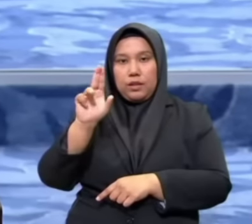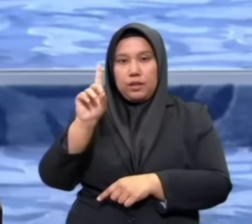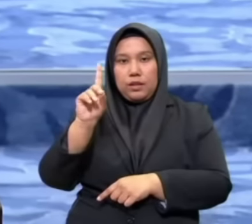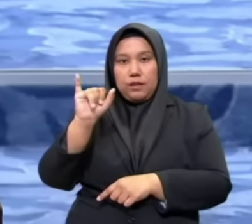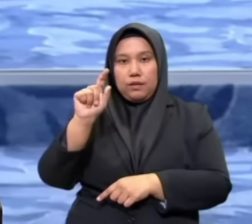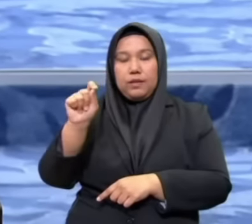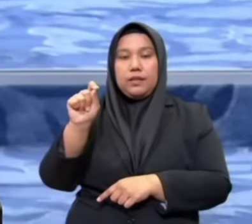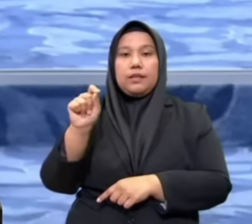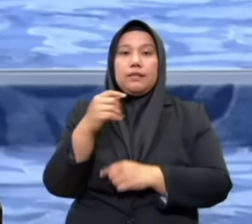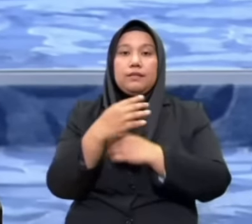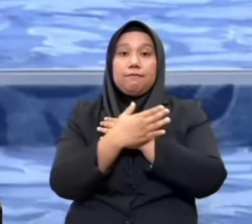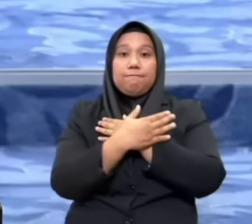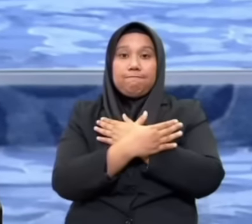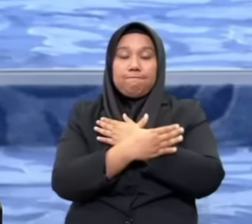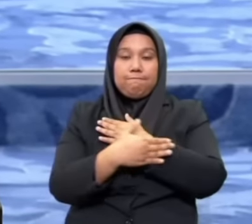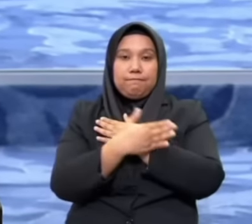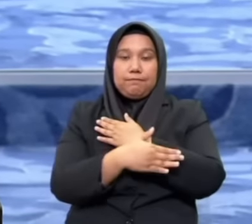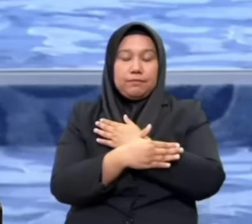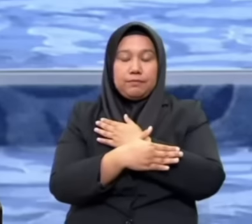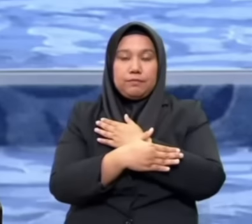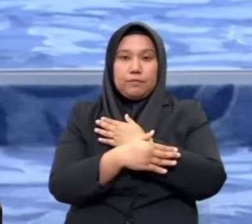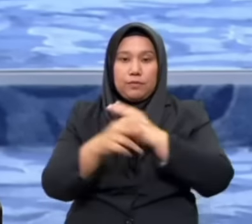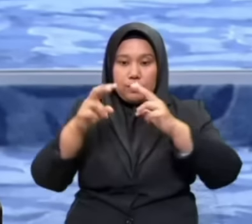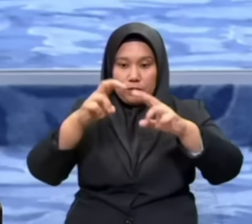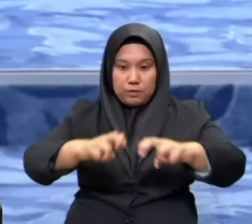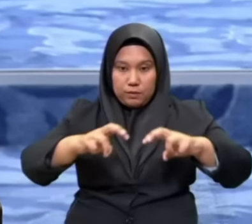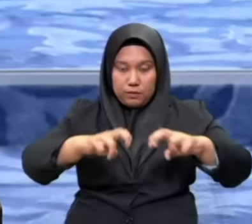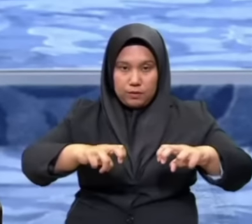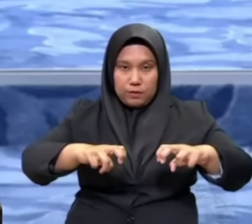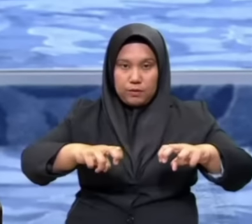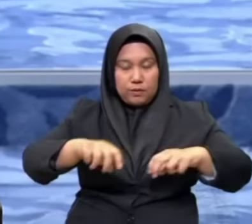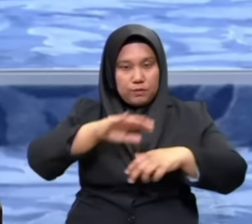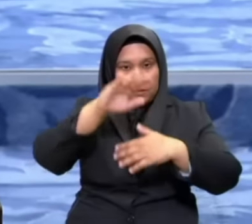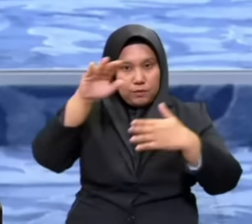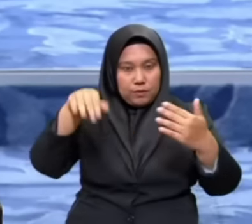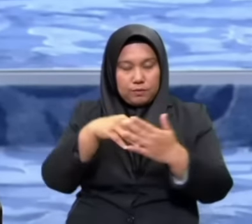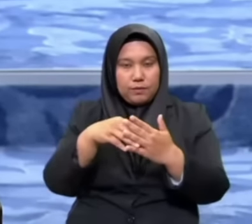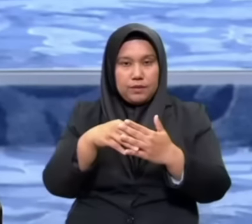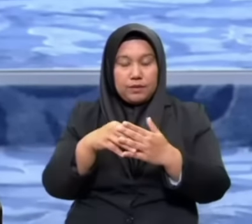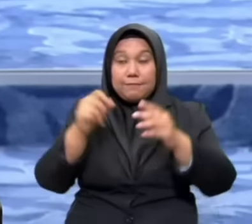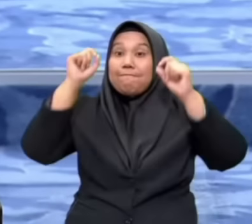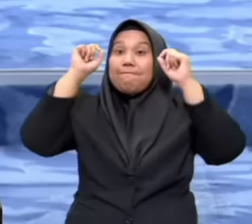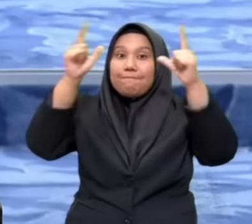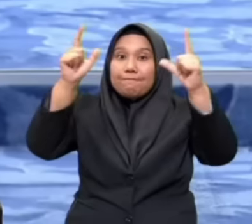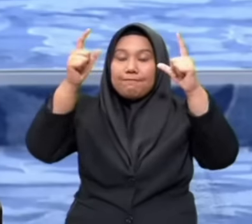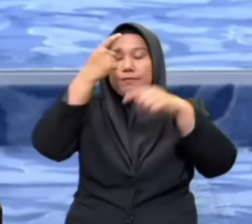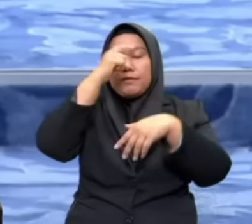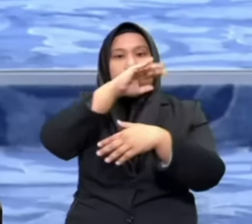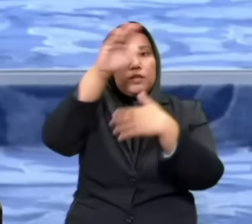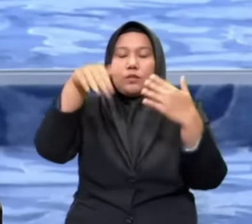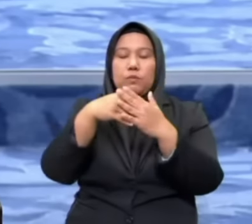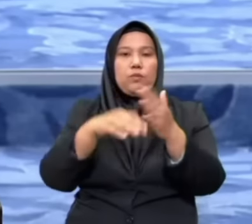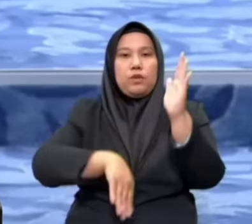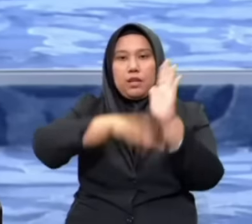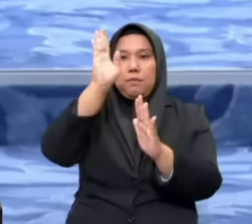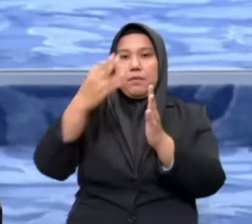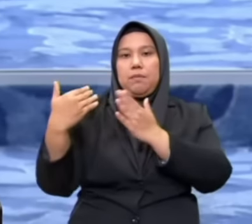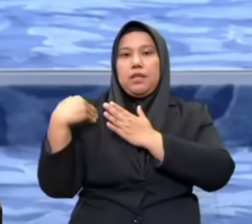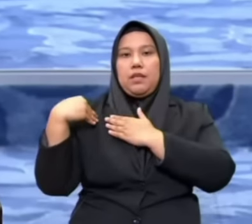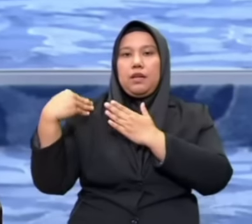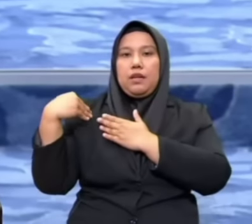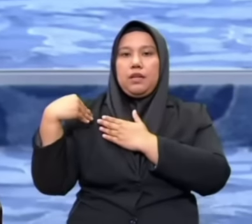mengaudit semua 2000 ini, saya ingat akan satu jadi kejutan supaya semuanya akan lebih bertanggungjawab. Kerana